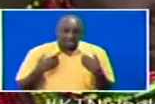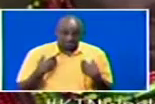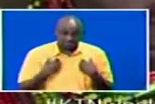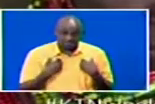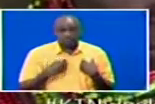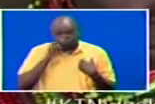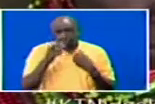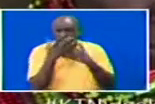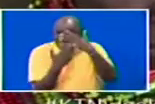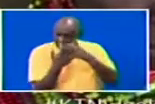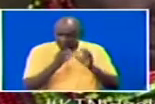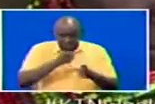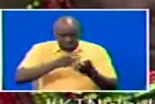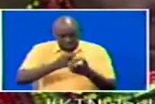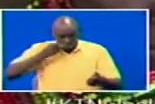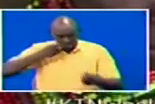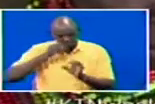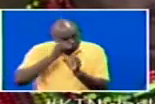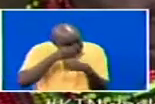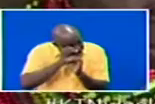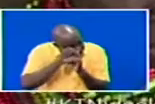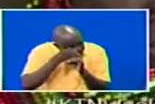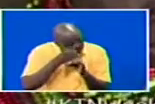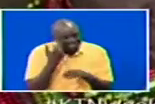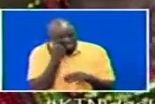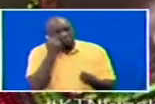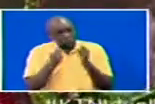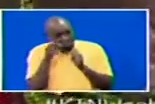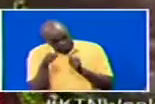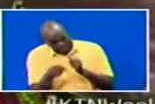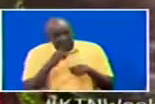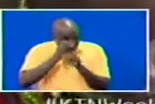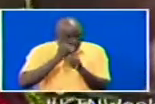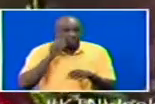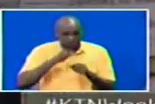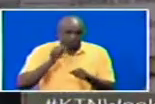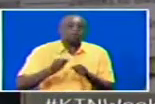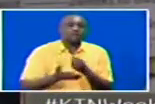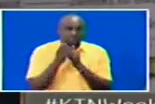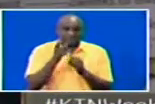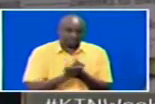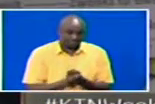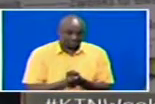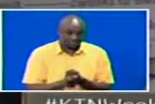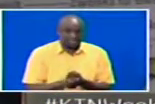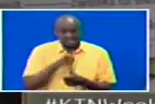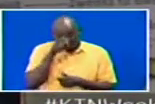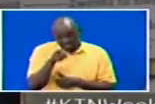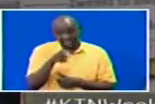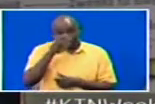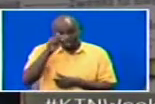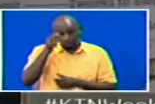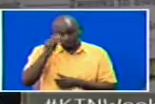aangaliwe damu, aonekane ni ugonjwa aina gani ndio inamtatiza. At the Namurupo